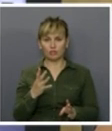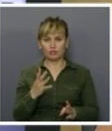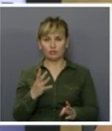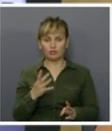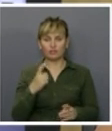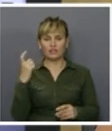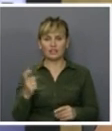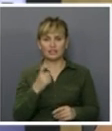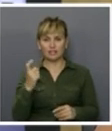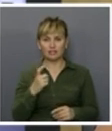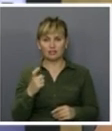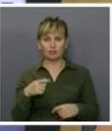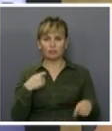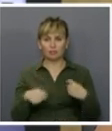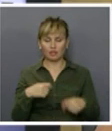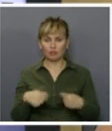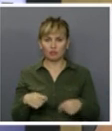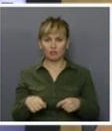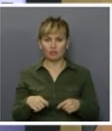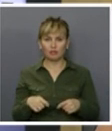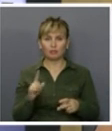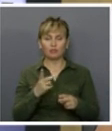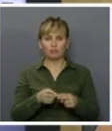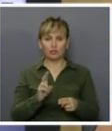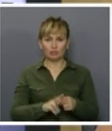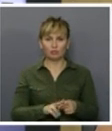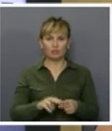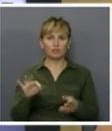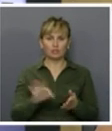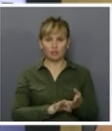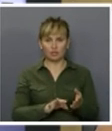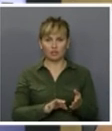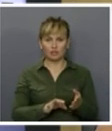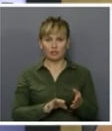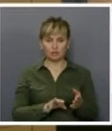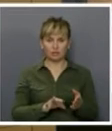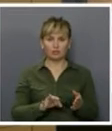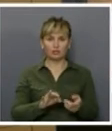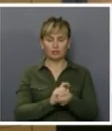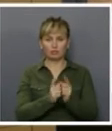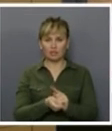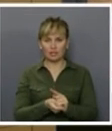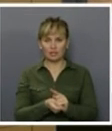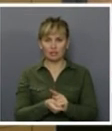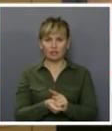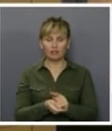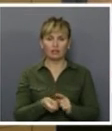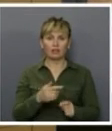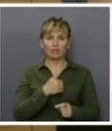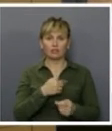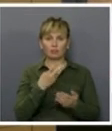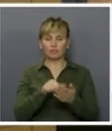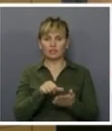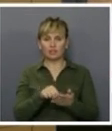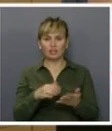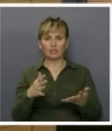допустим, владельцам торговых рынков, потому что на них сразу оказывается колоссальное давление. Хотят представить каким-то